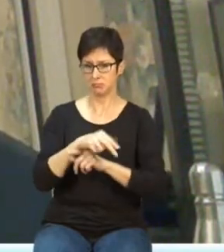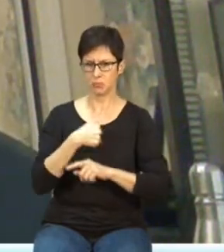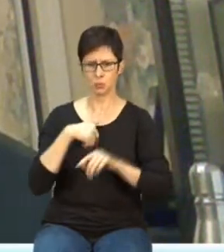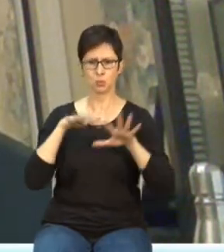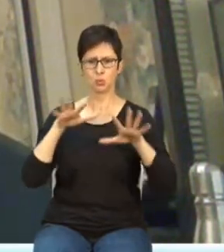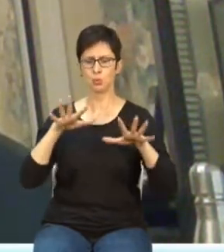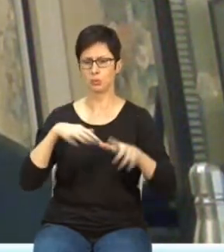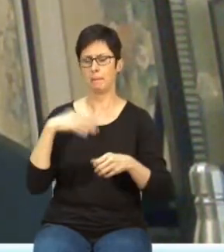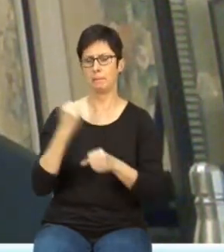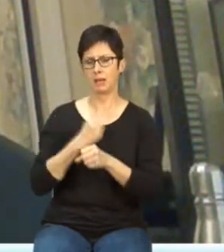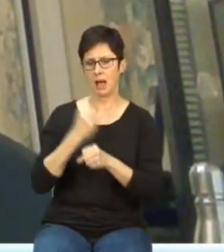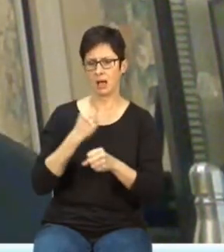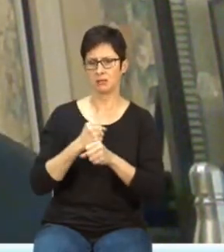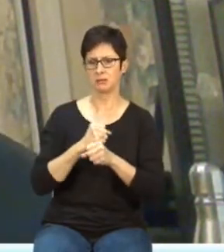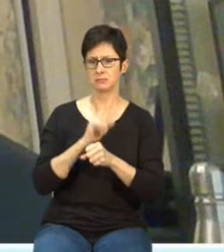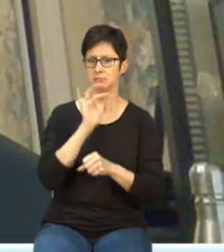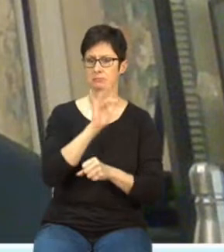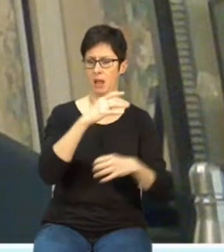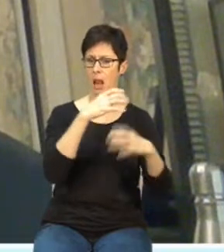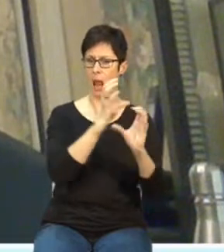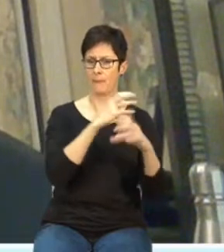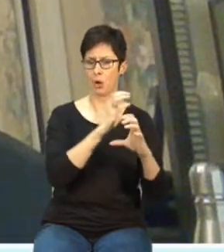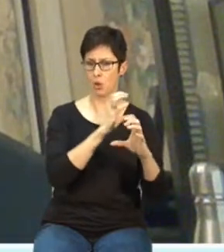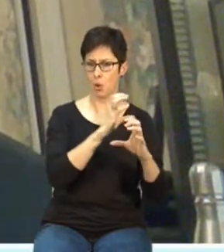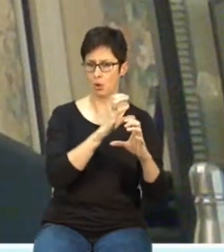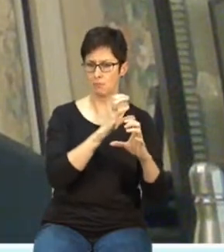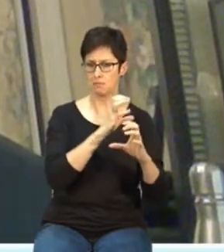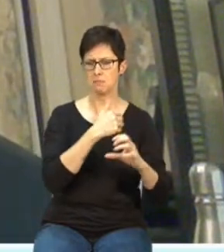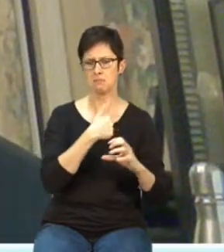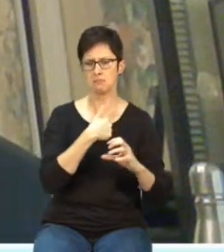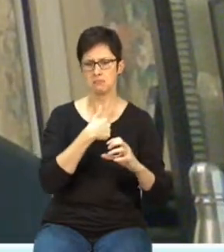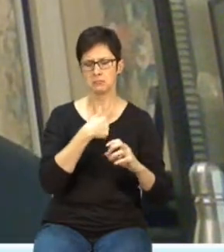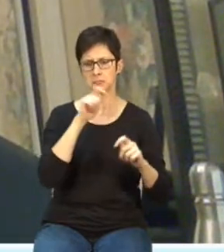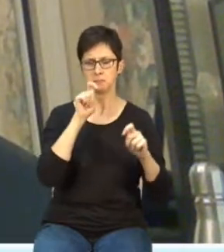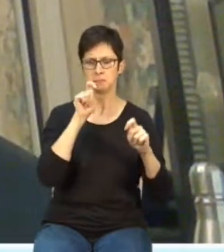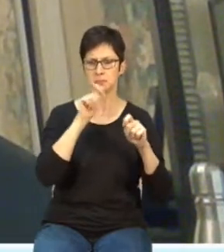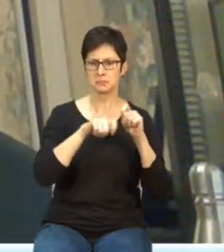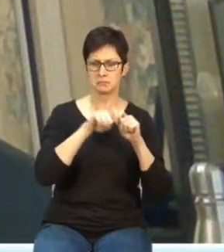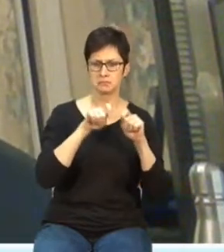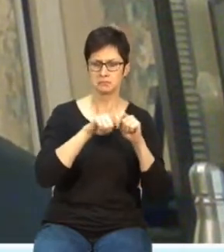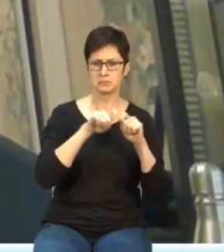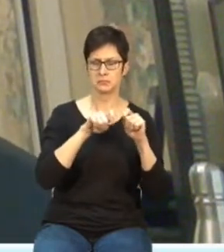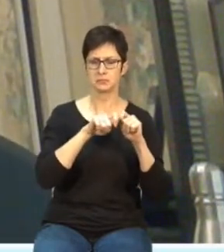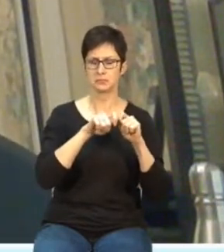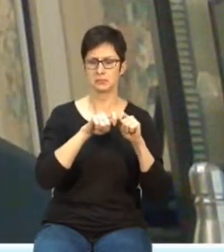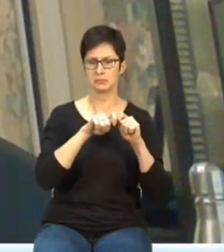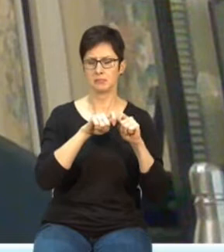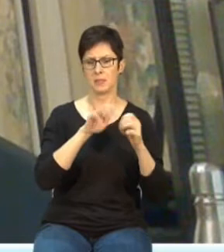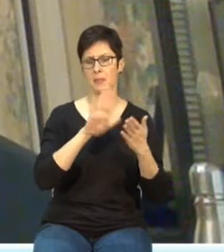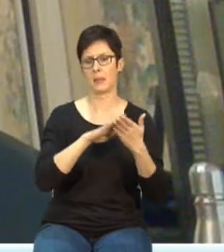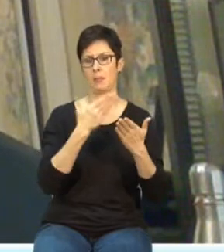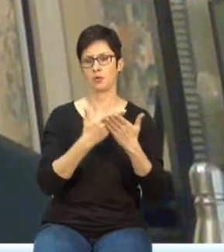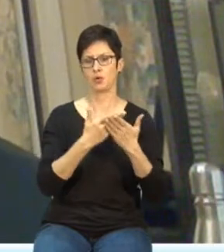pracowałem w laboratorium i przeglądałem też doniesienia z na przykład